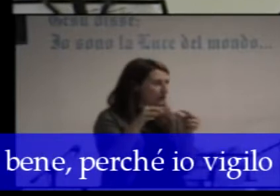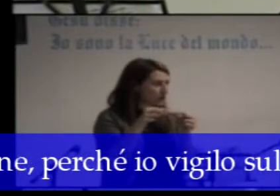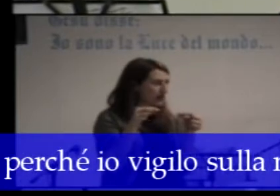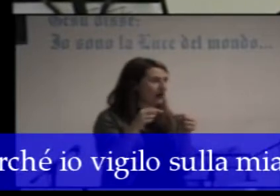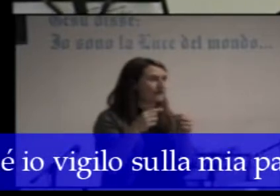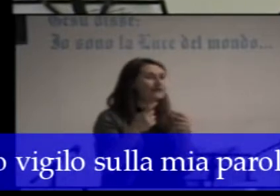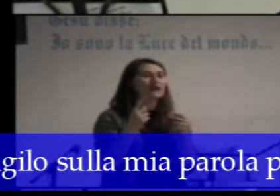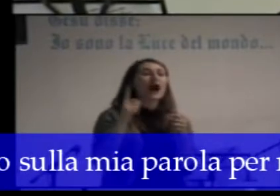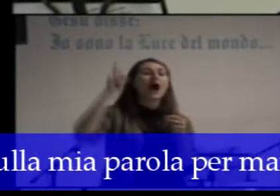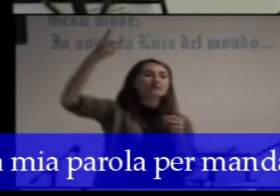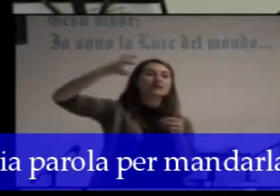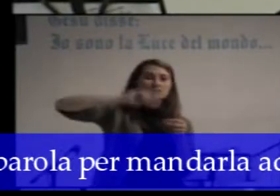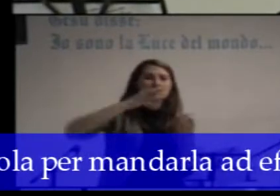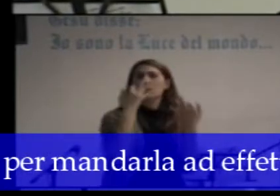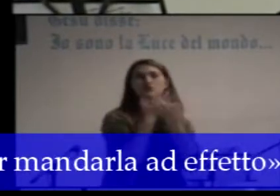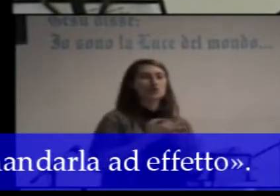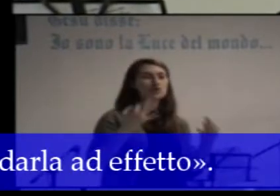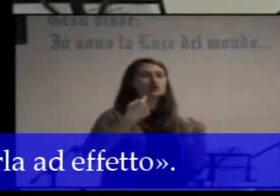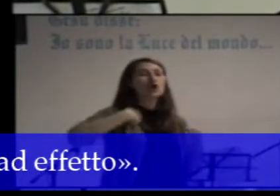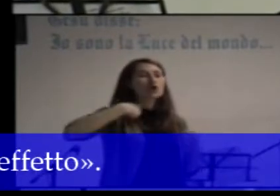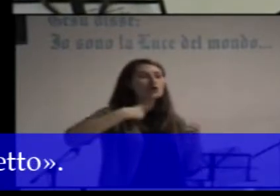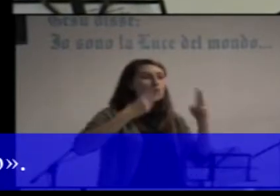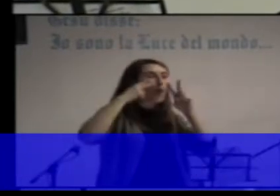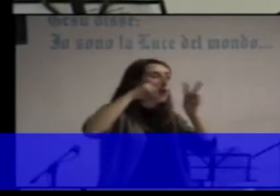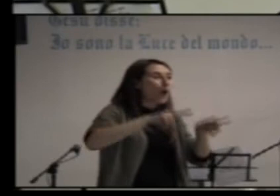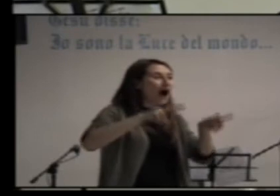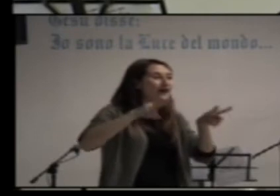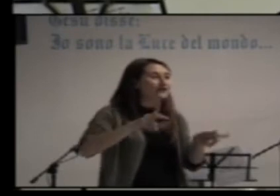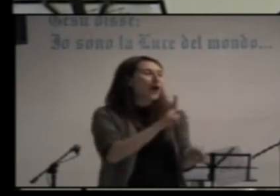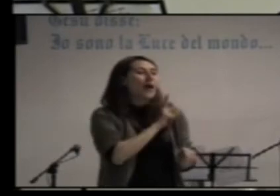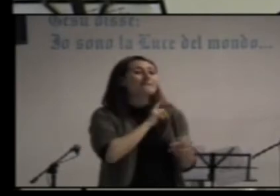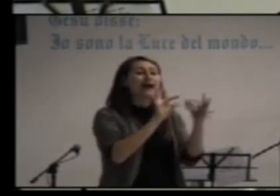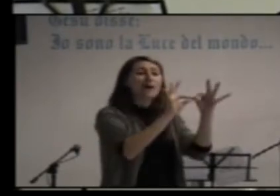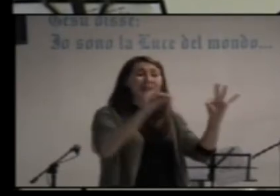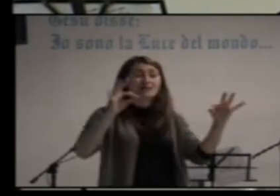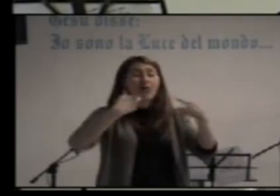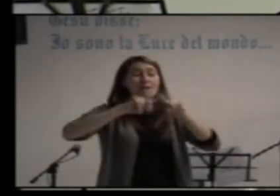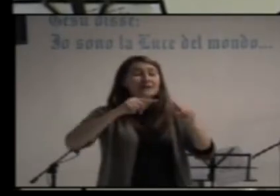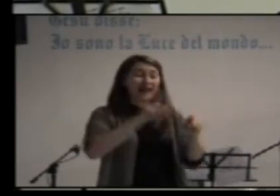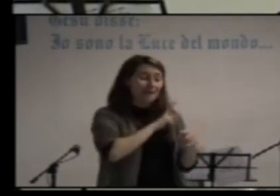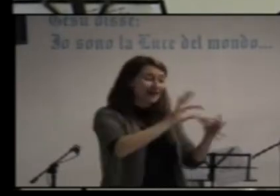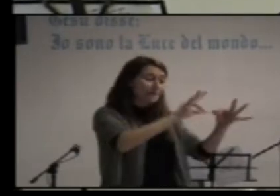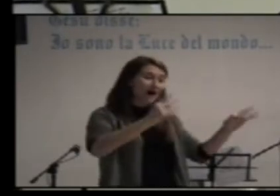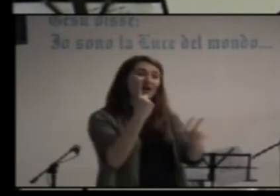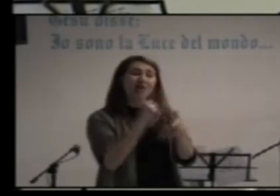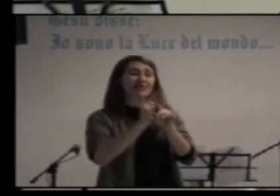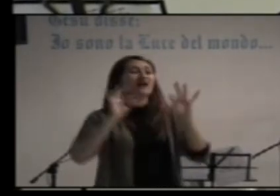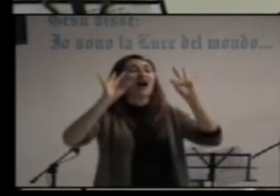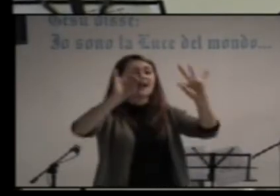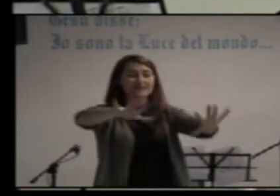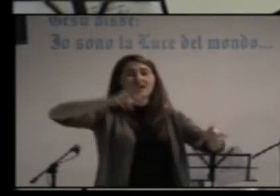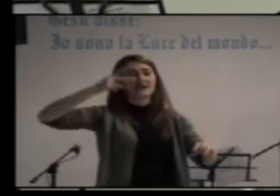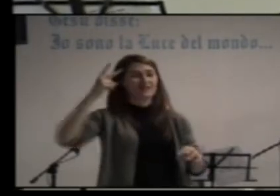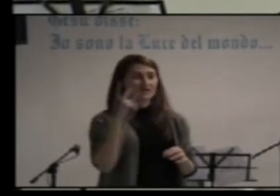mandarla ad effetto. Dio vigila sulla sua parola per mandarla ad effetto.